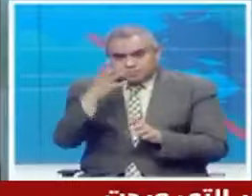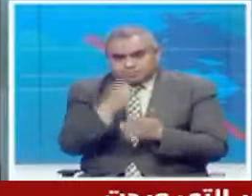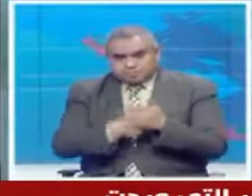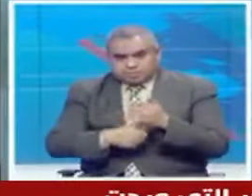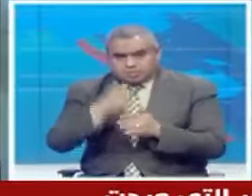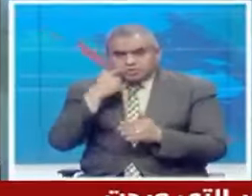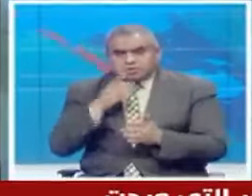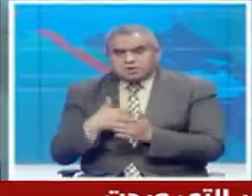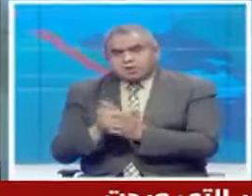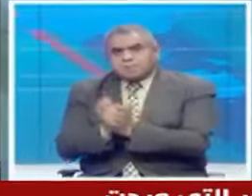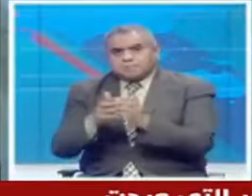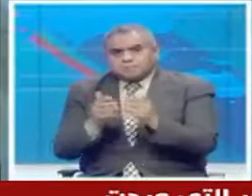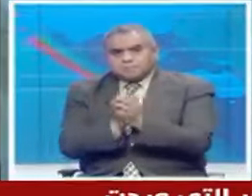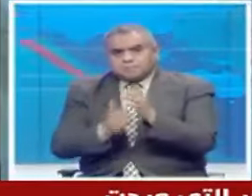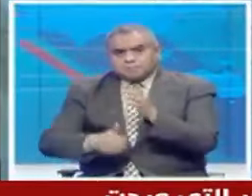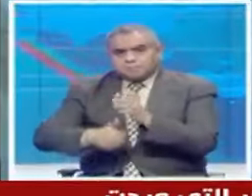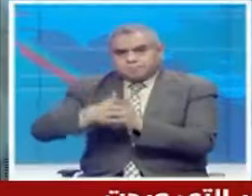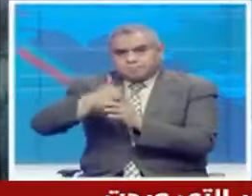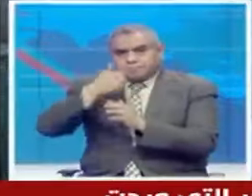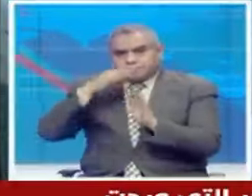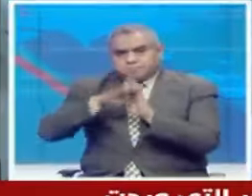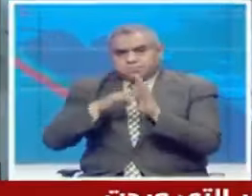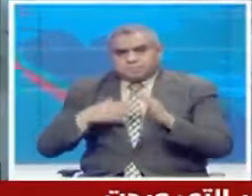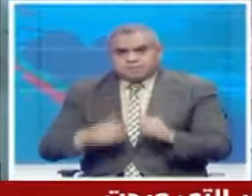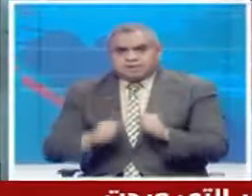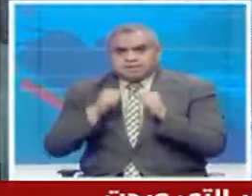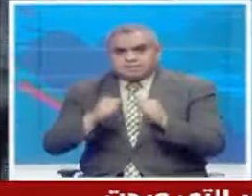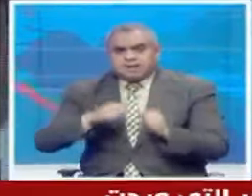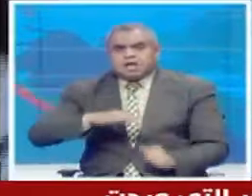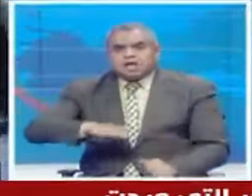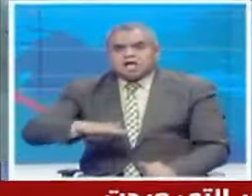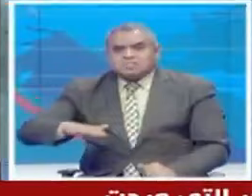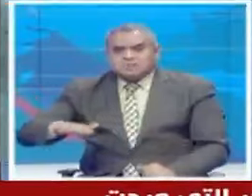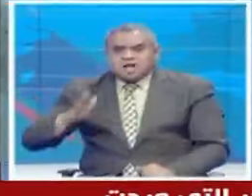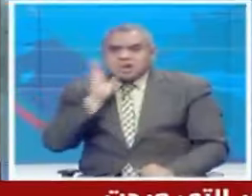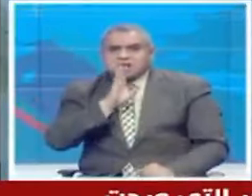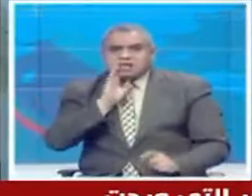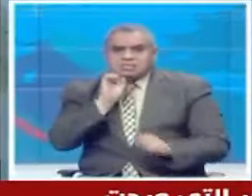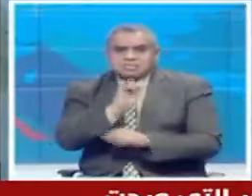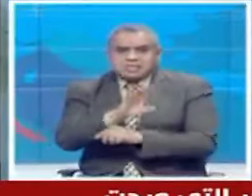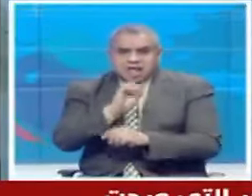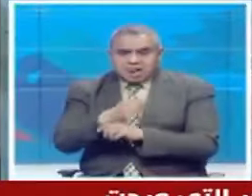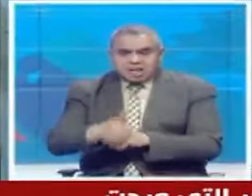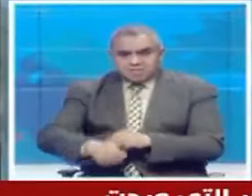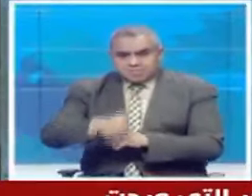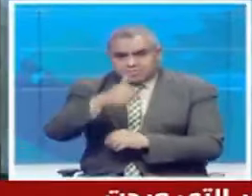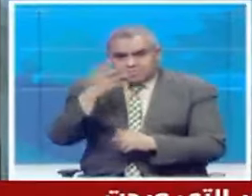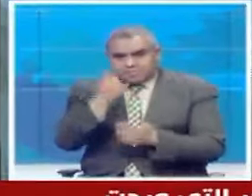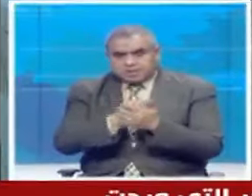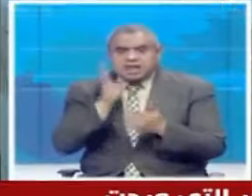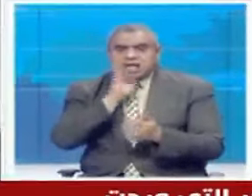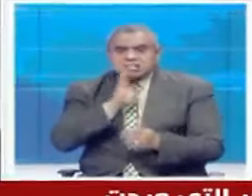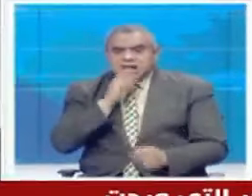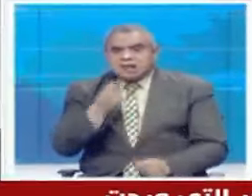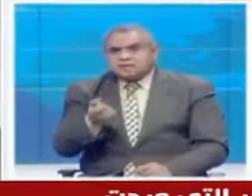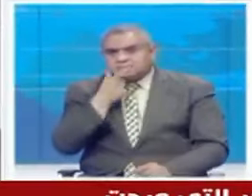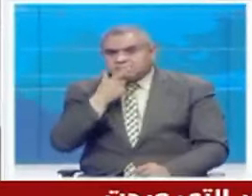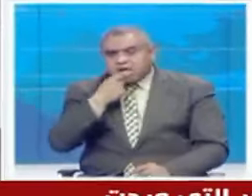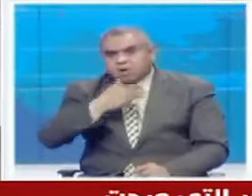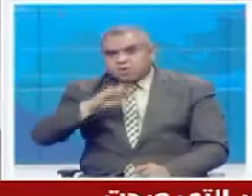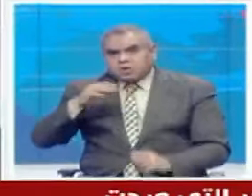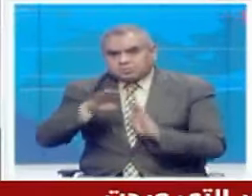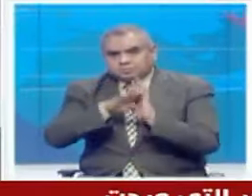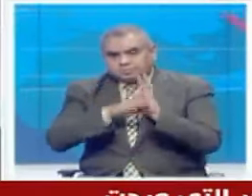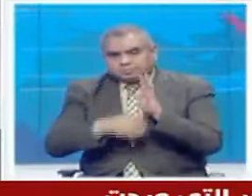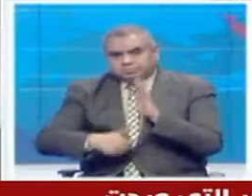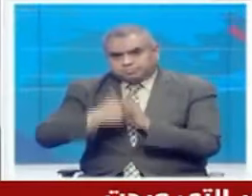فريق مكون عشان يتابع إجراءات سلامة وأمان الطفل من أول ما يخش لحد ما يخرج، سواء على المستوى الإجرائي أو العلاجي، ومتابعة المريض